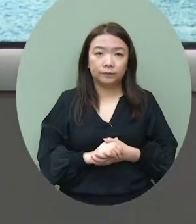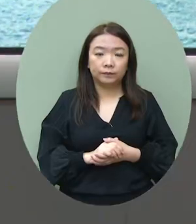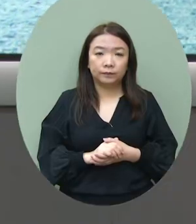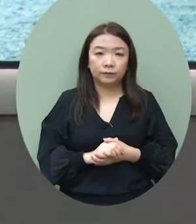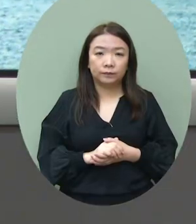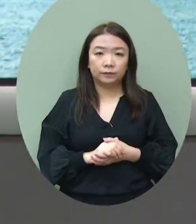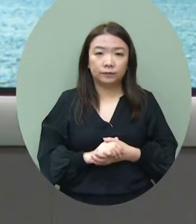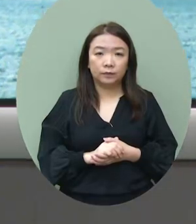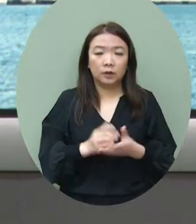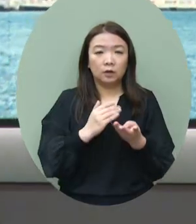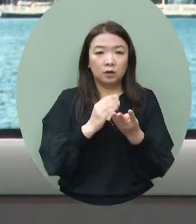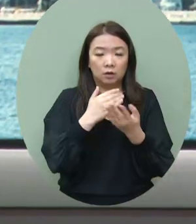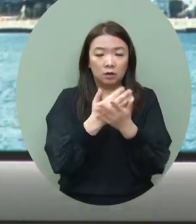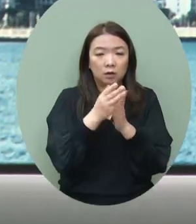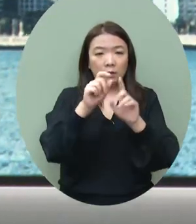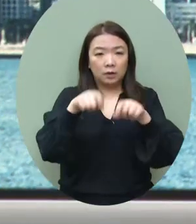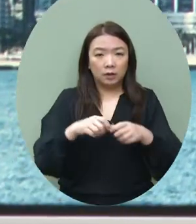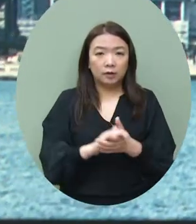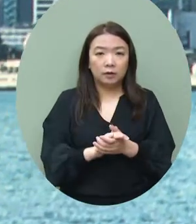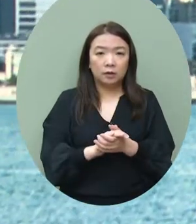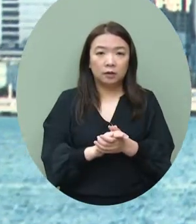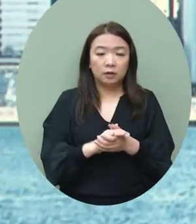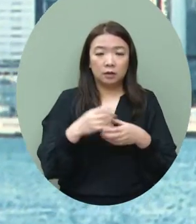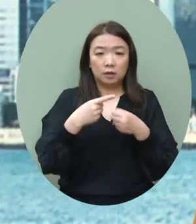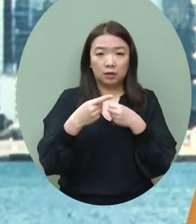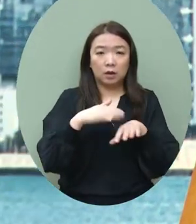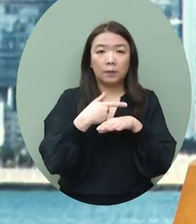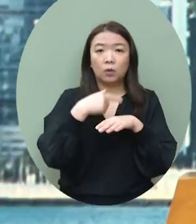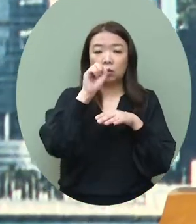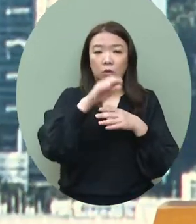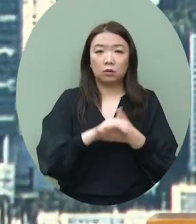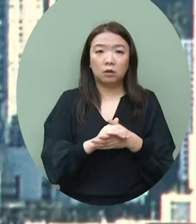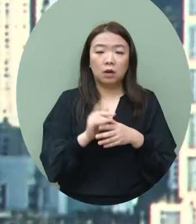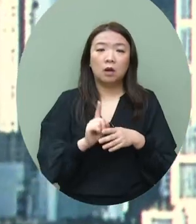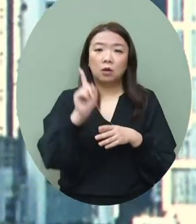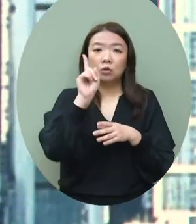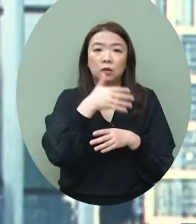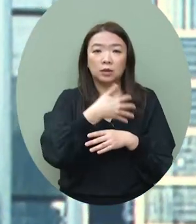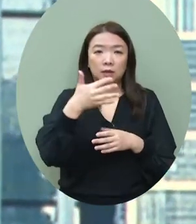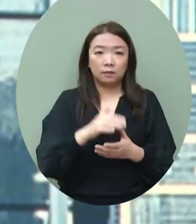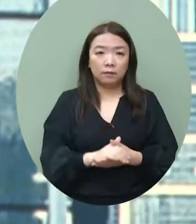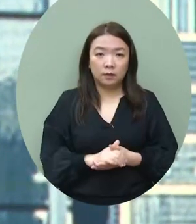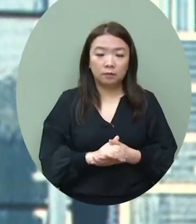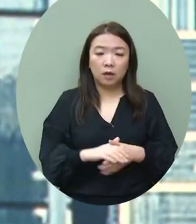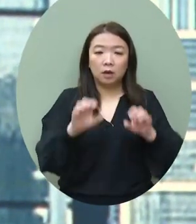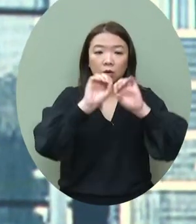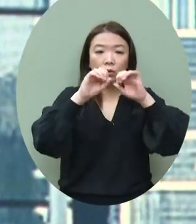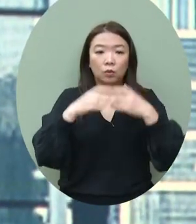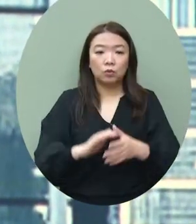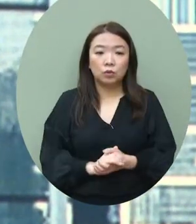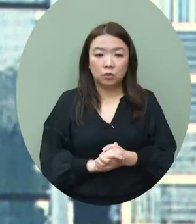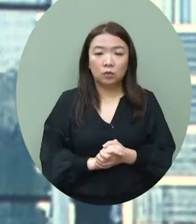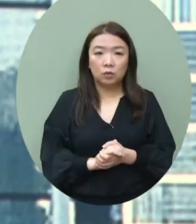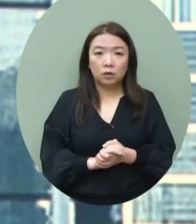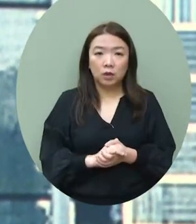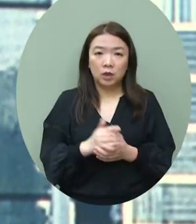一系列嘅問題。第一咧就係正如我頭先所講，我哋喺上個禮拜五公布係需